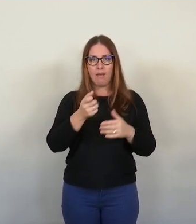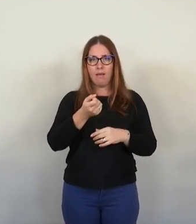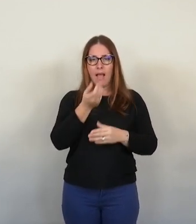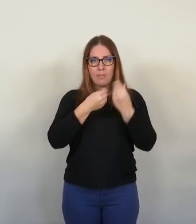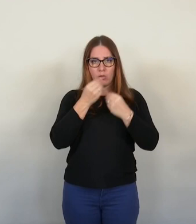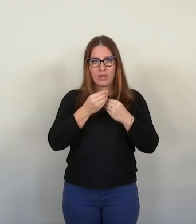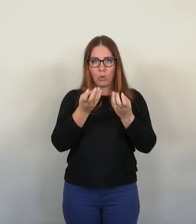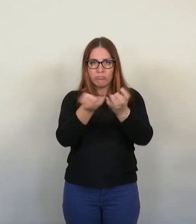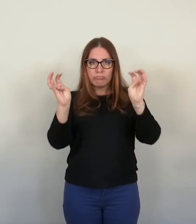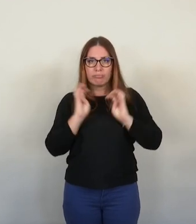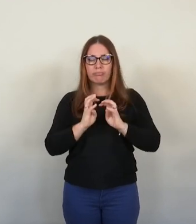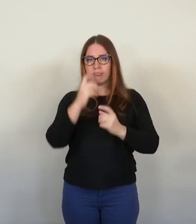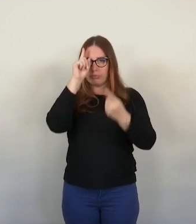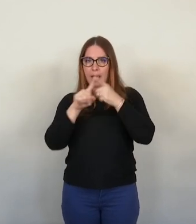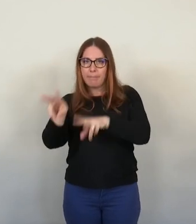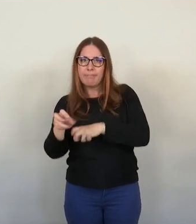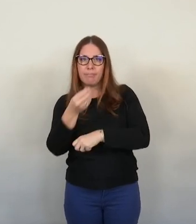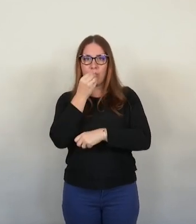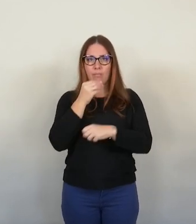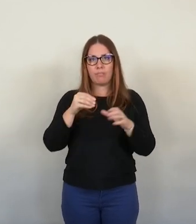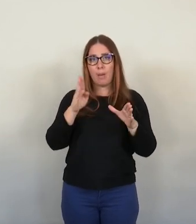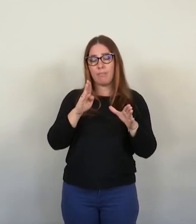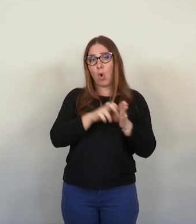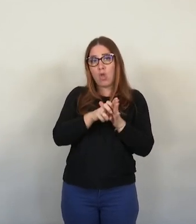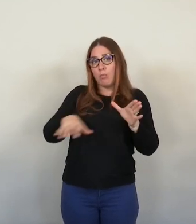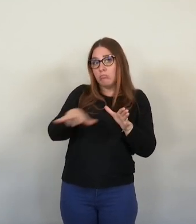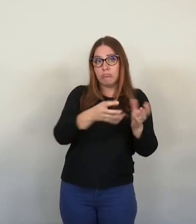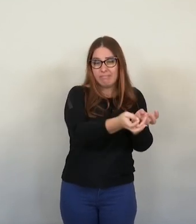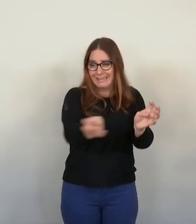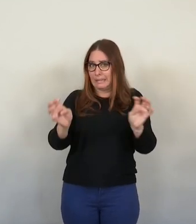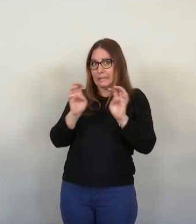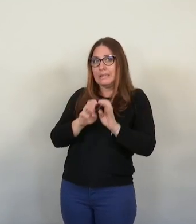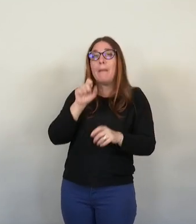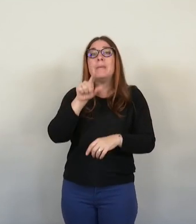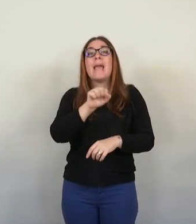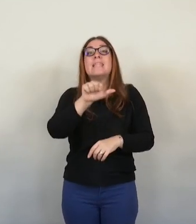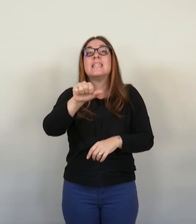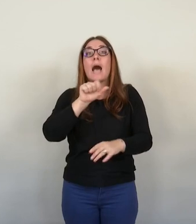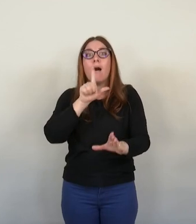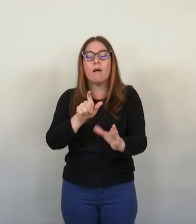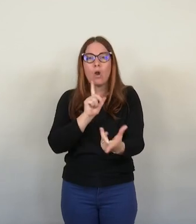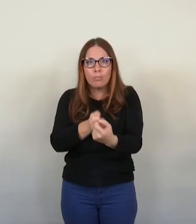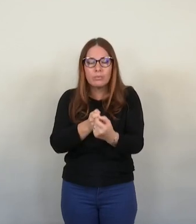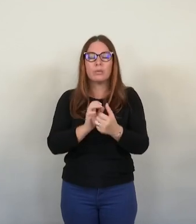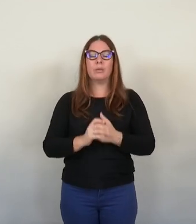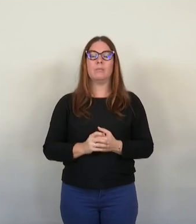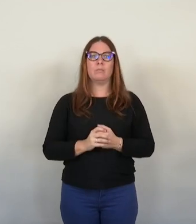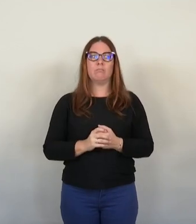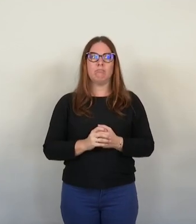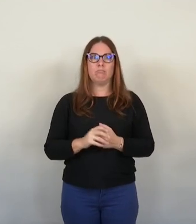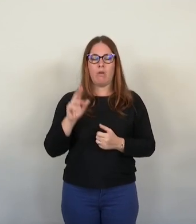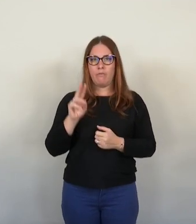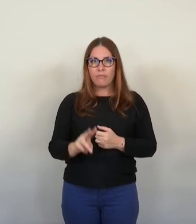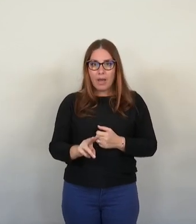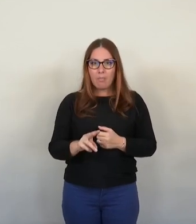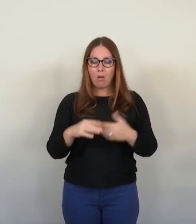structures en lien avec l'agriculture et l'alimentation locale dans le cadre de la fameuse SSA difficile de réconcilier ce niveau